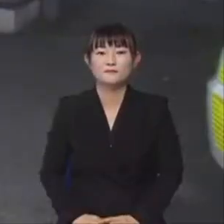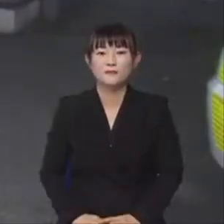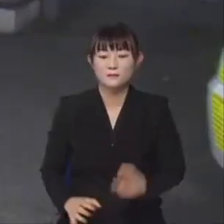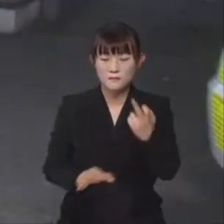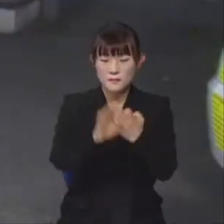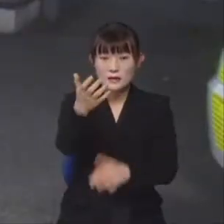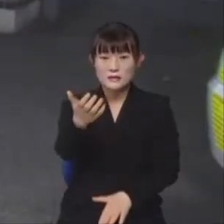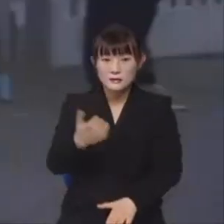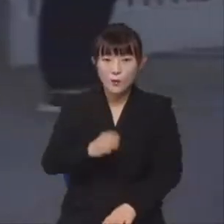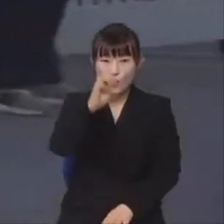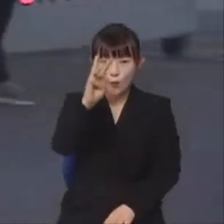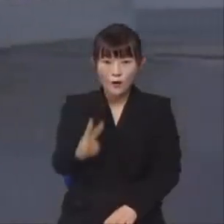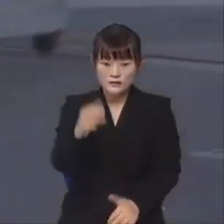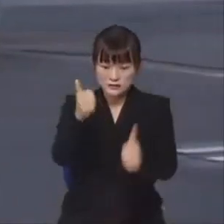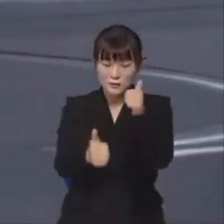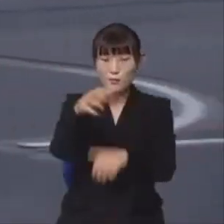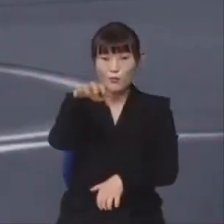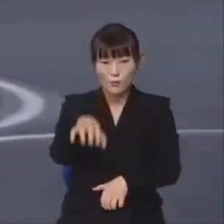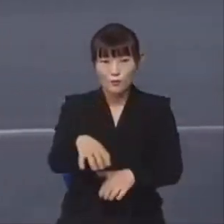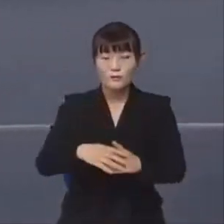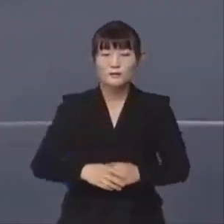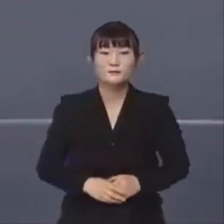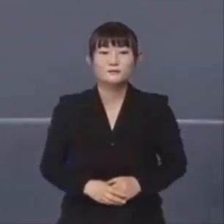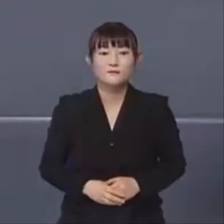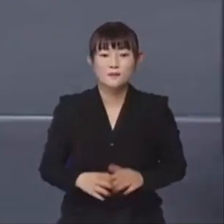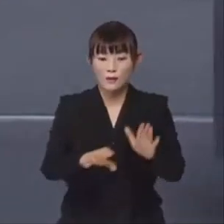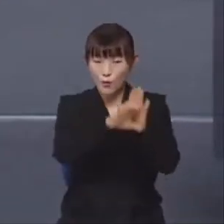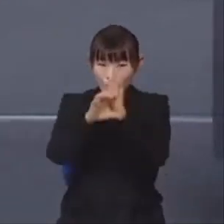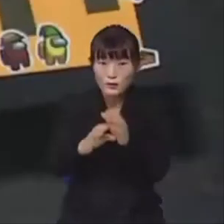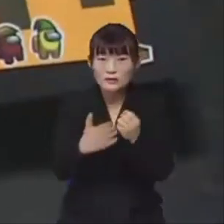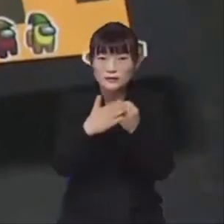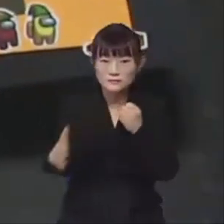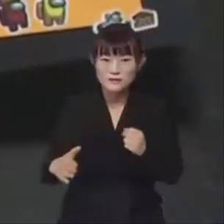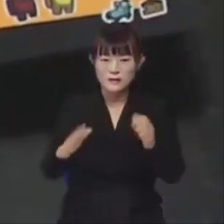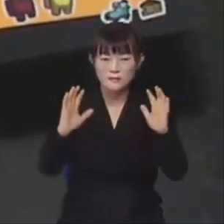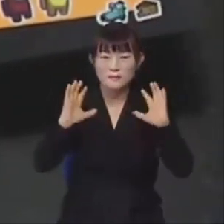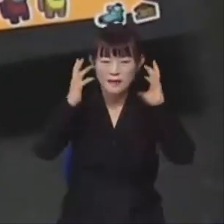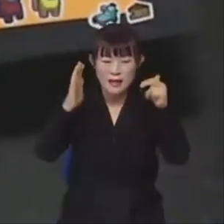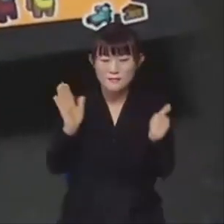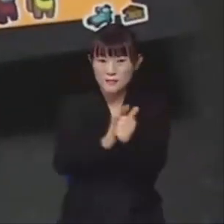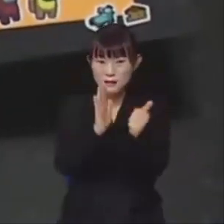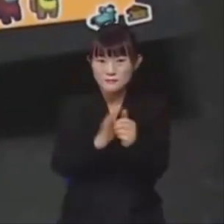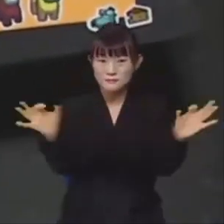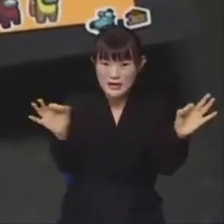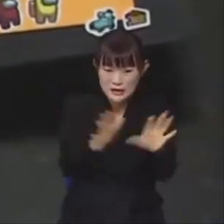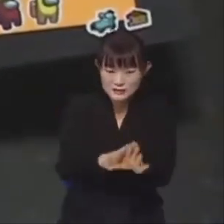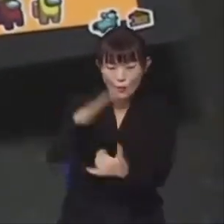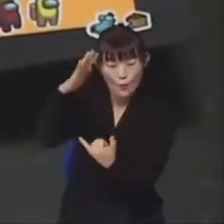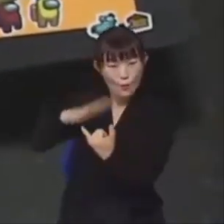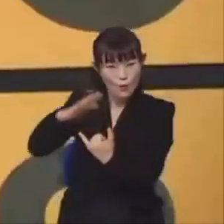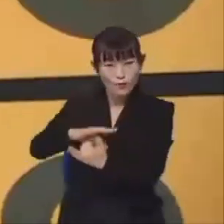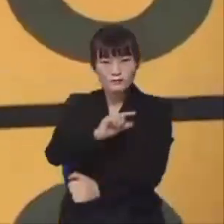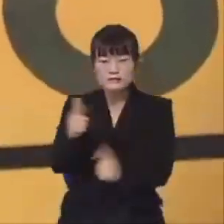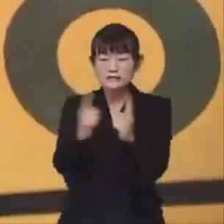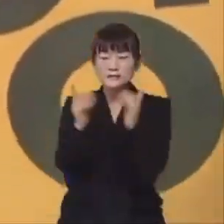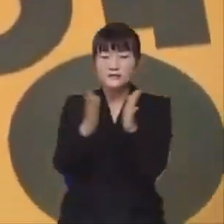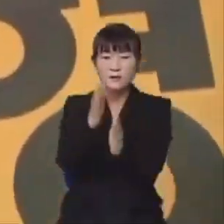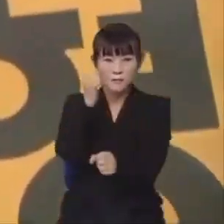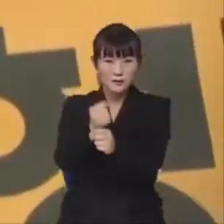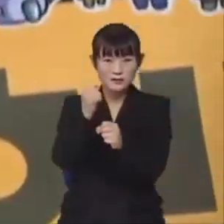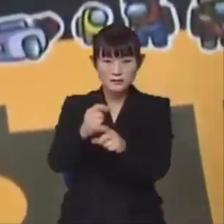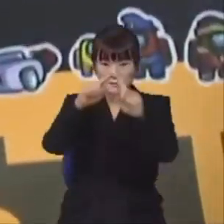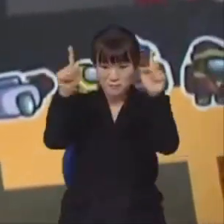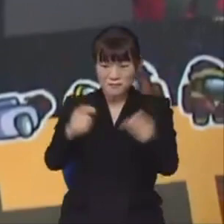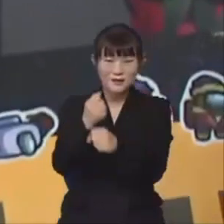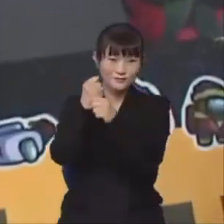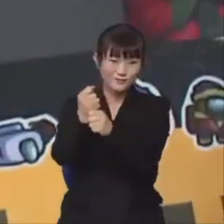동이 트기 전 광주의 한 수능 시험장. 코로나로 사라진 응원전을 대신해 동네 꼬마 아이들이 손수 만든 팻말을